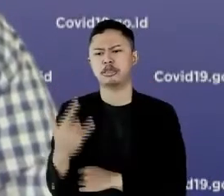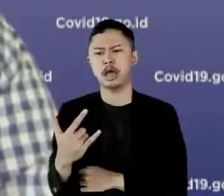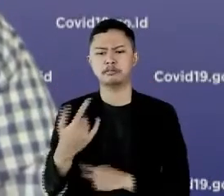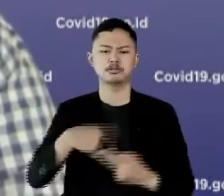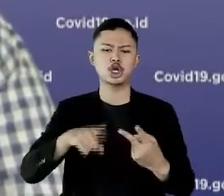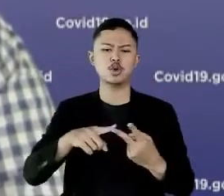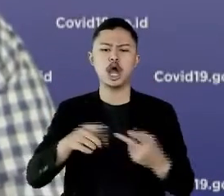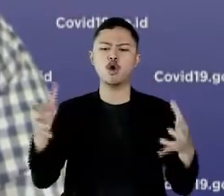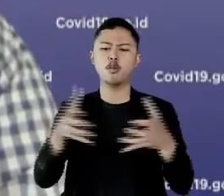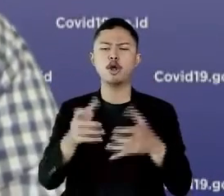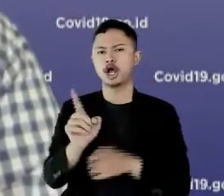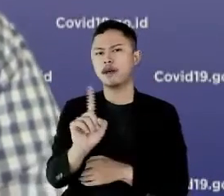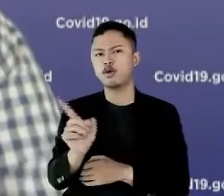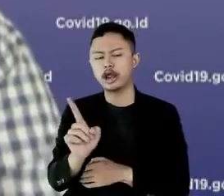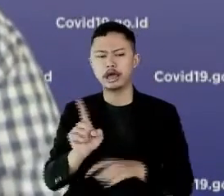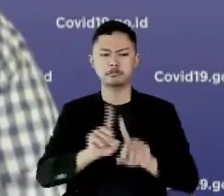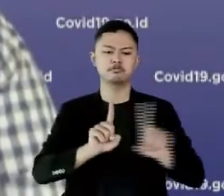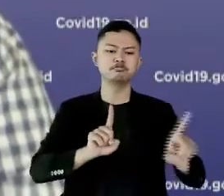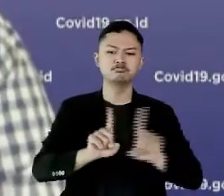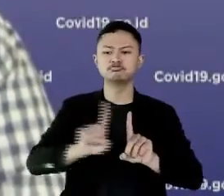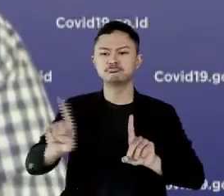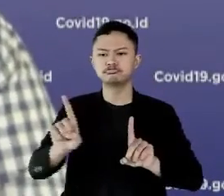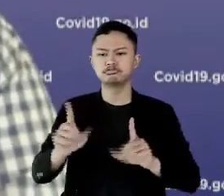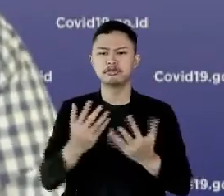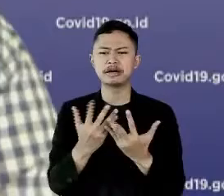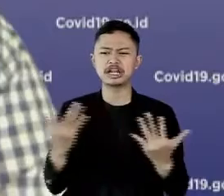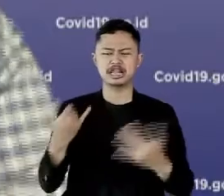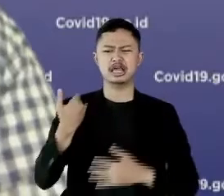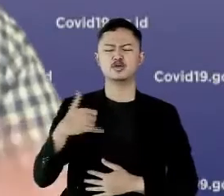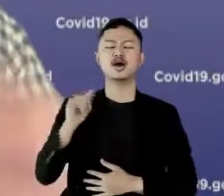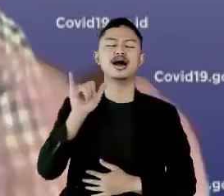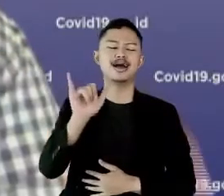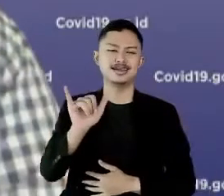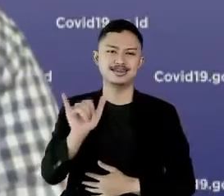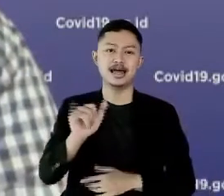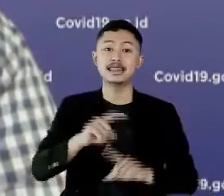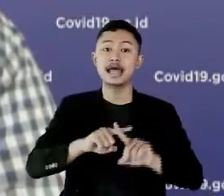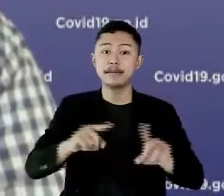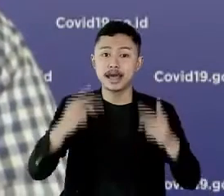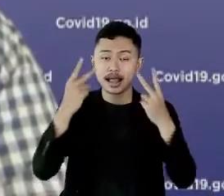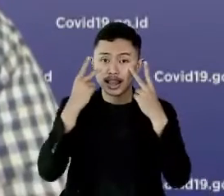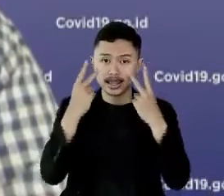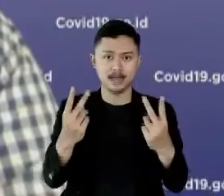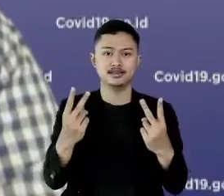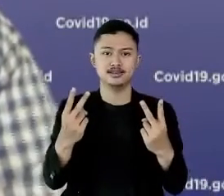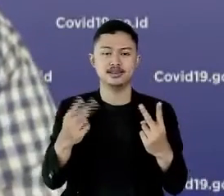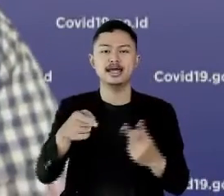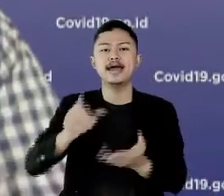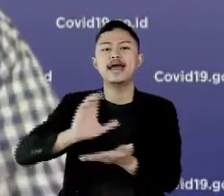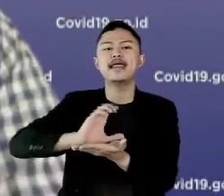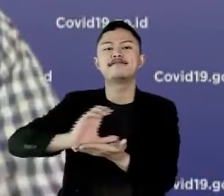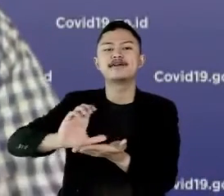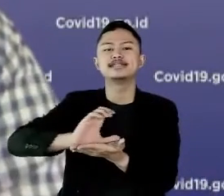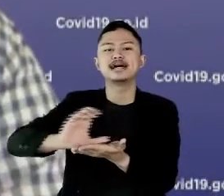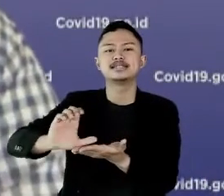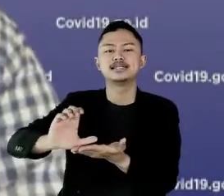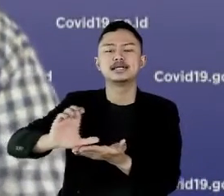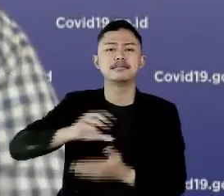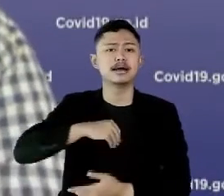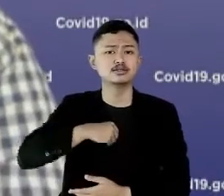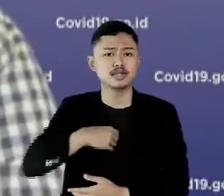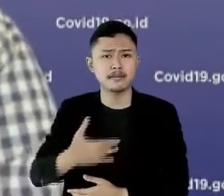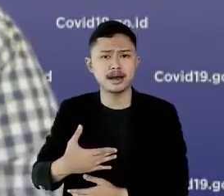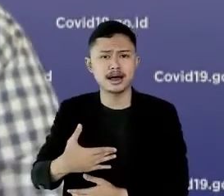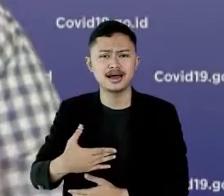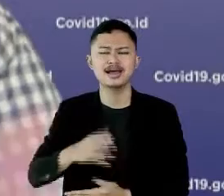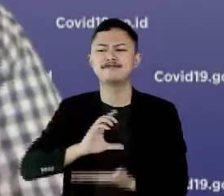jaga jarak, memikirkan menghindari kerumunan. Kita harus melihat itu sebagai satu investasi, ya, investasi kemudian kita